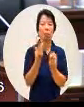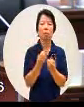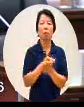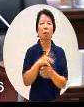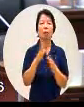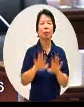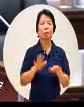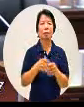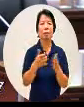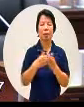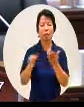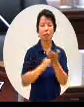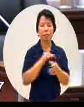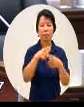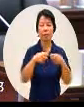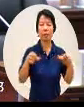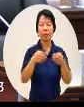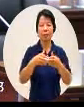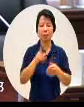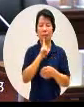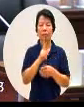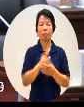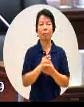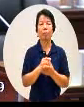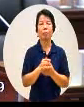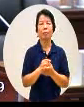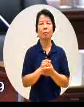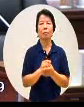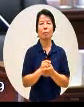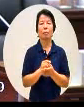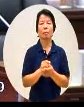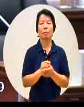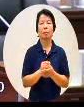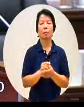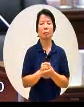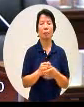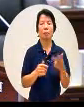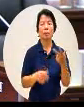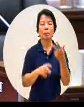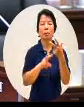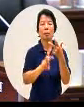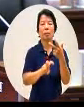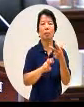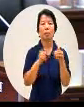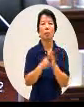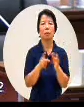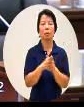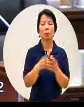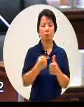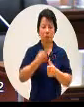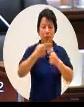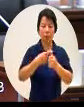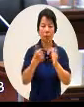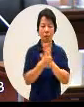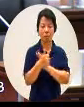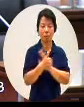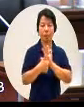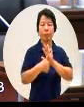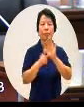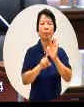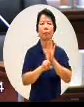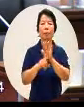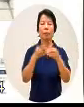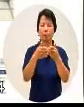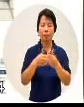開始賣票所以要拿出來講在7月20號上首輪第一場二十二一二